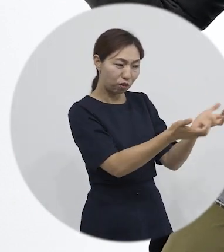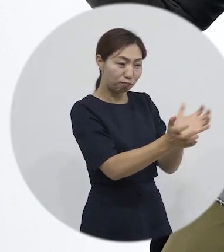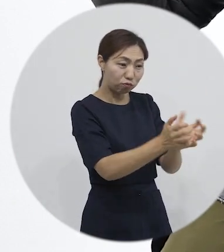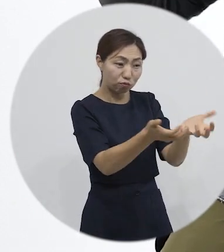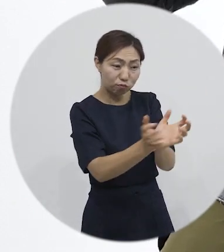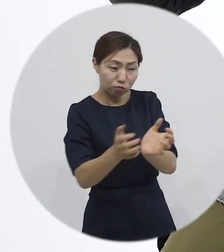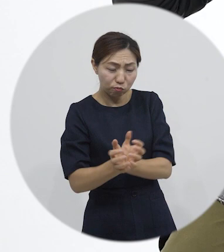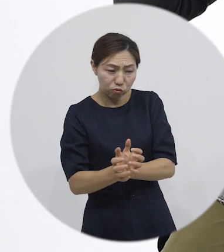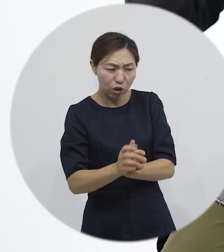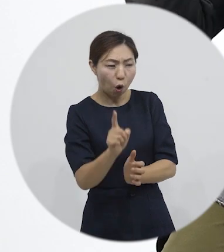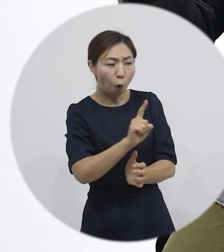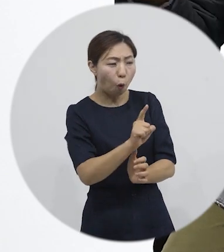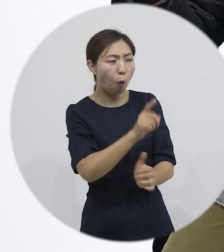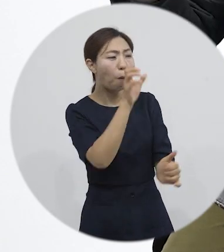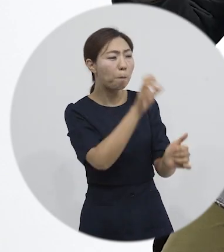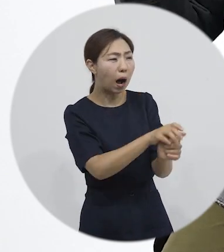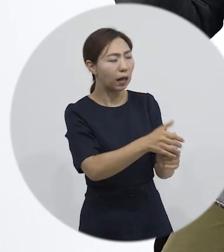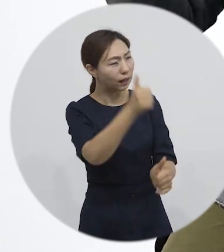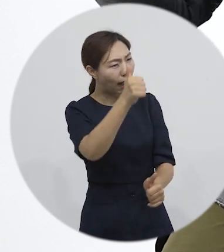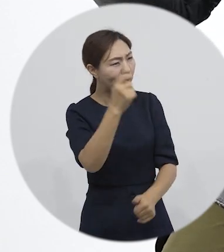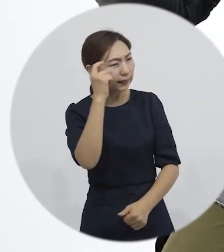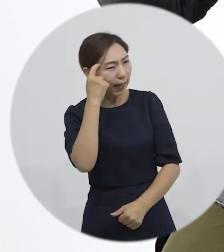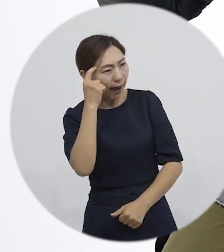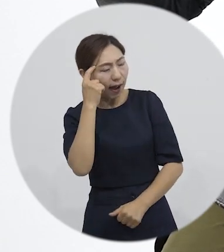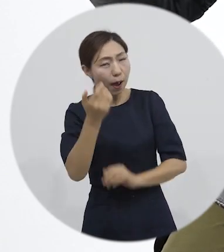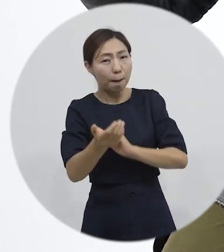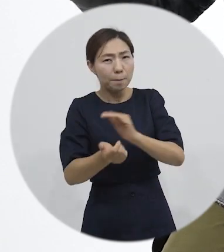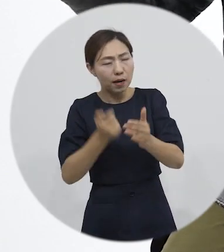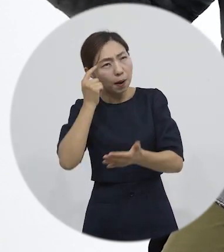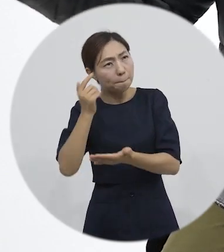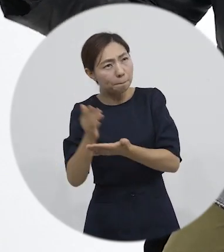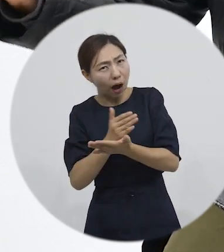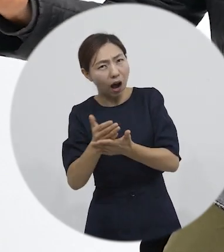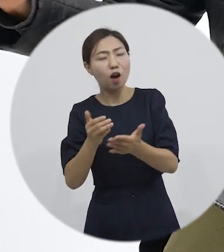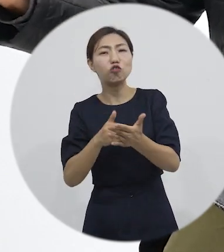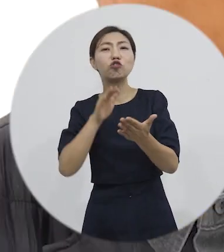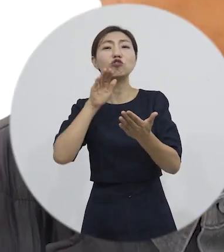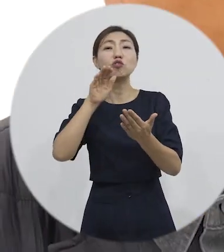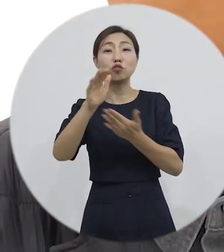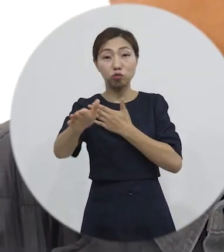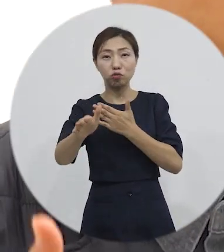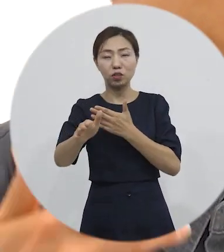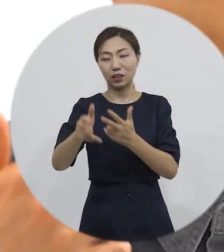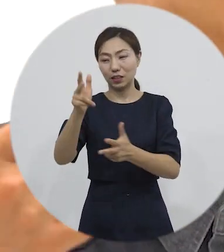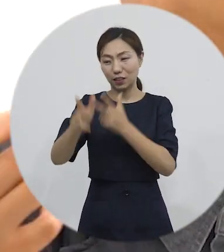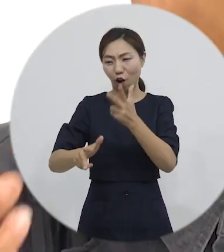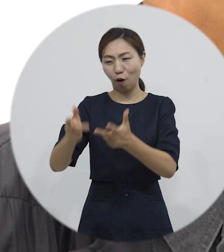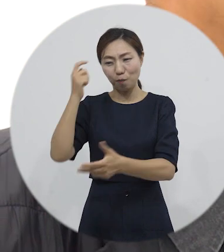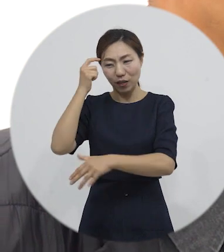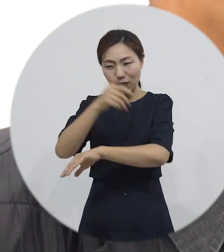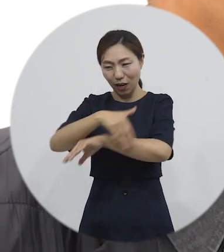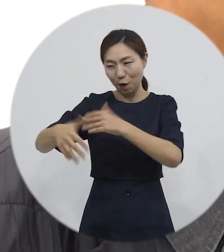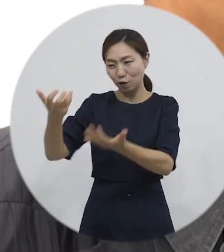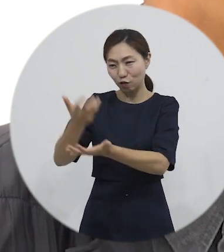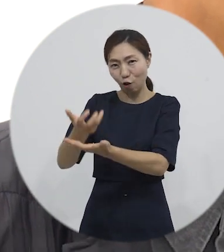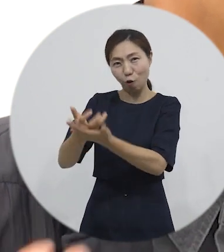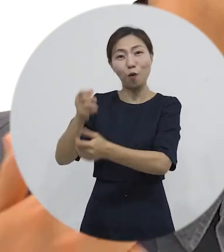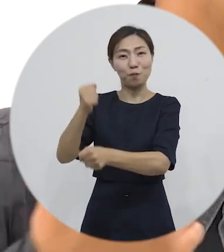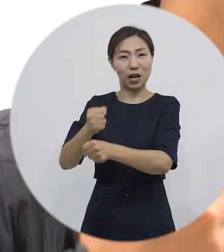건지 정도를 가늠하고 내시면 그 사업을 반영시키는데 훨씬 더 좋습니다. 한 단계 더